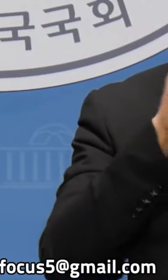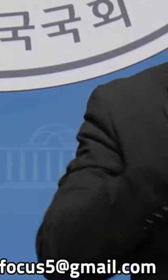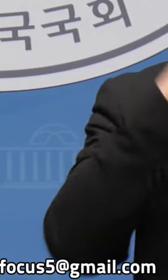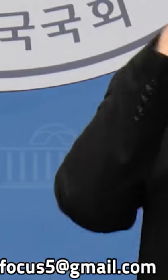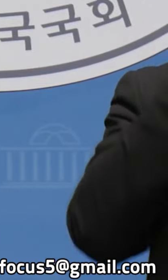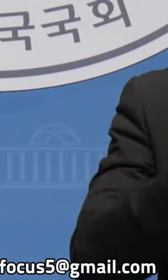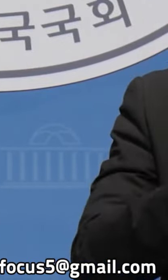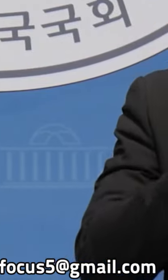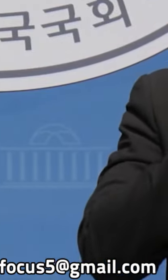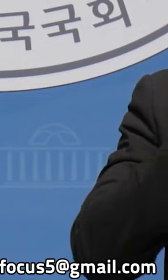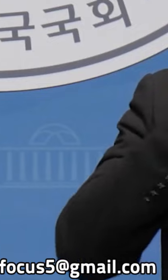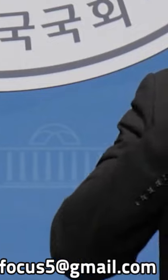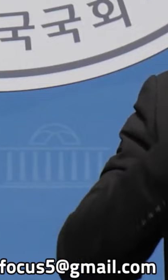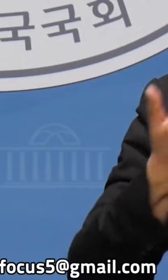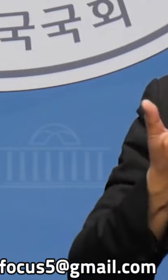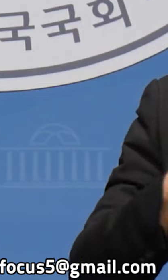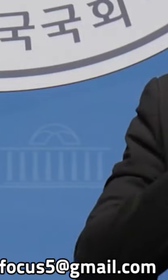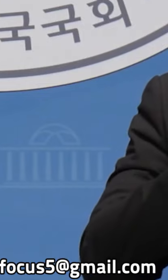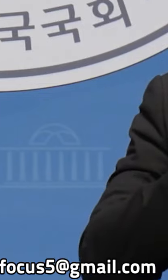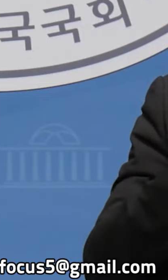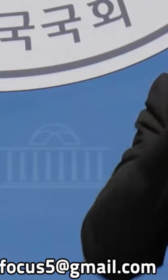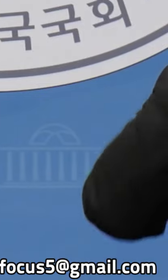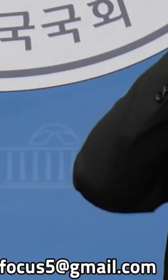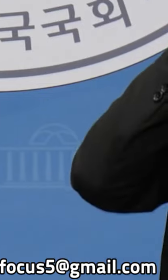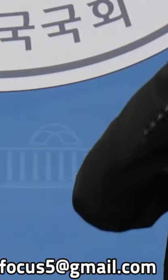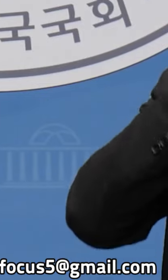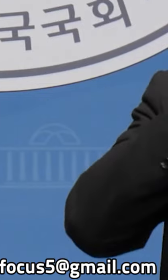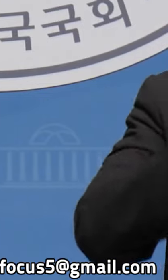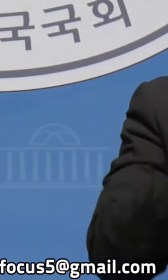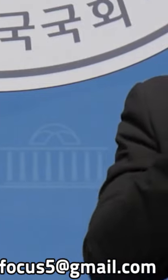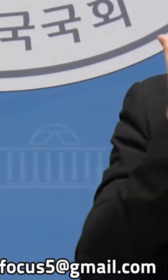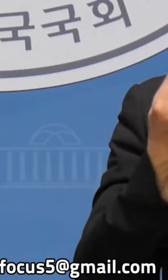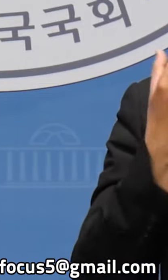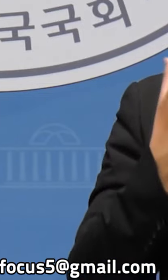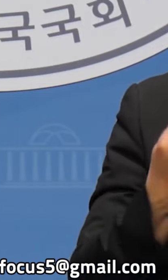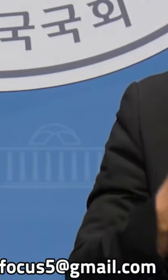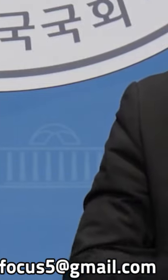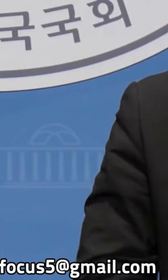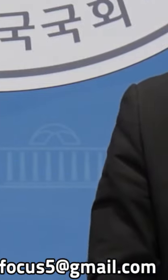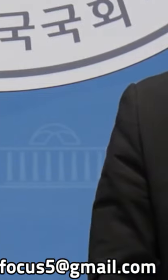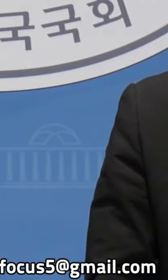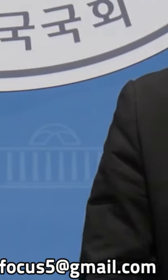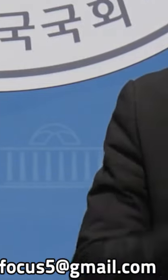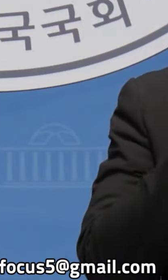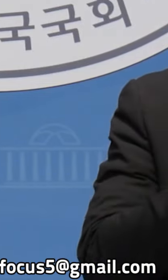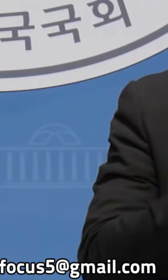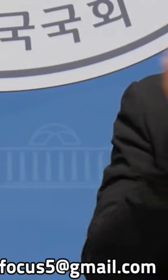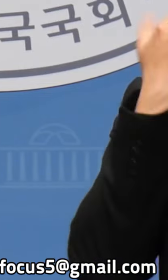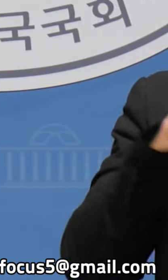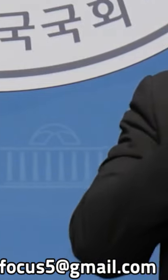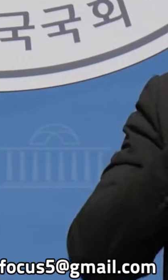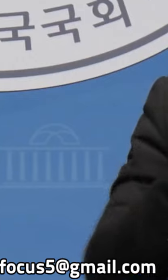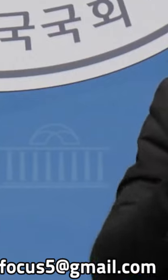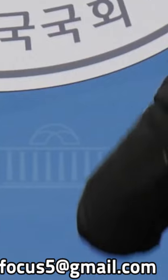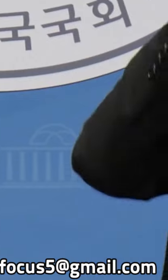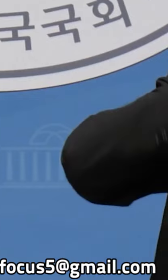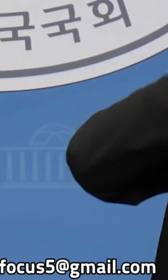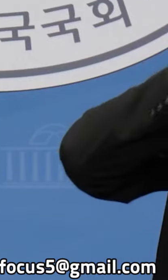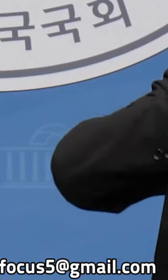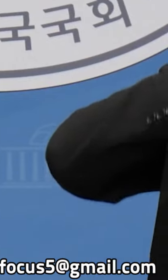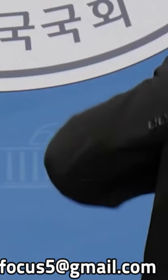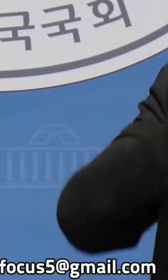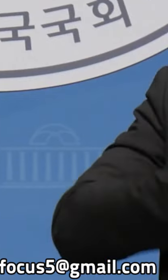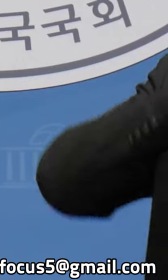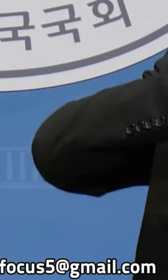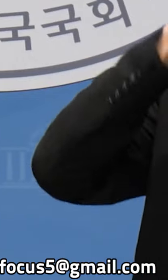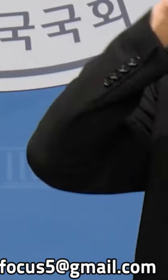아니라 엄중한 국민의 명령입니다 총선으로 이미 심판받은 정권이 또다시